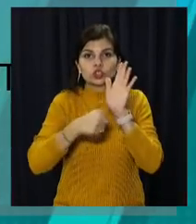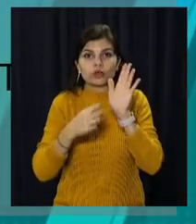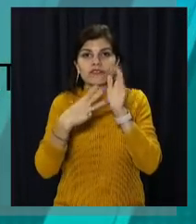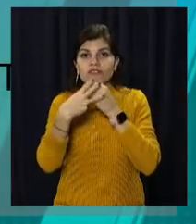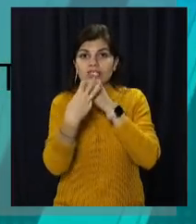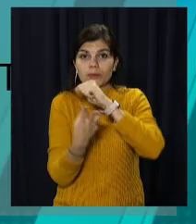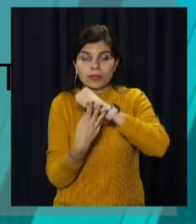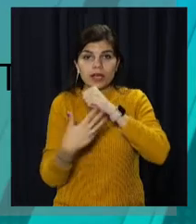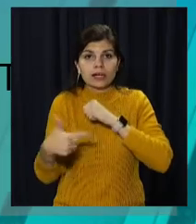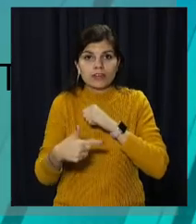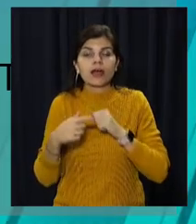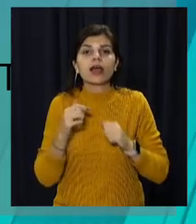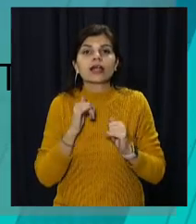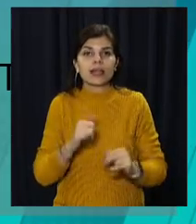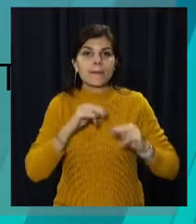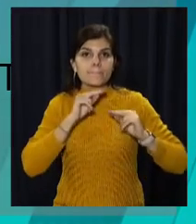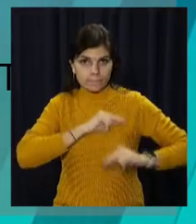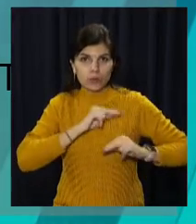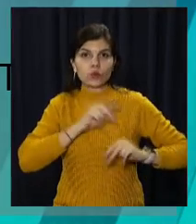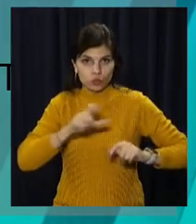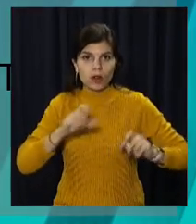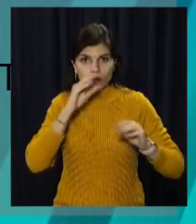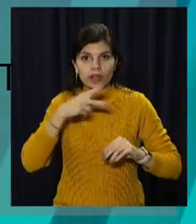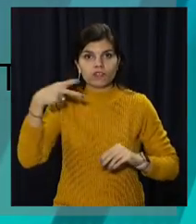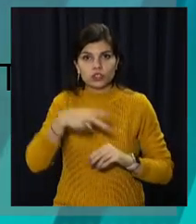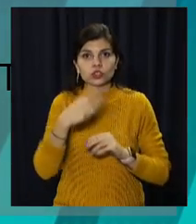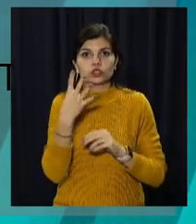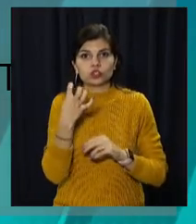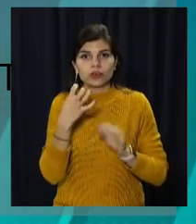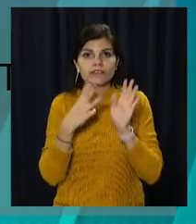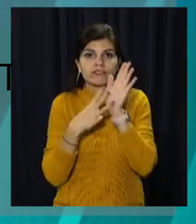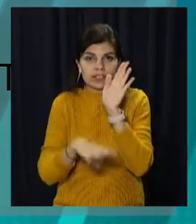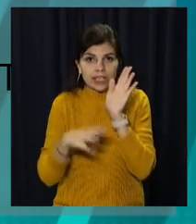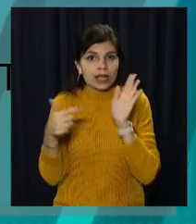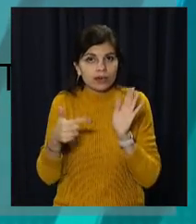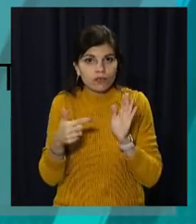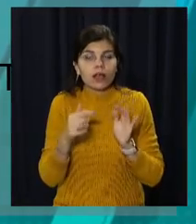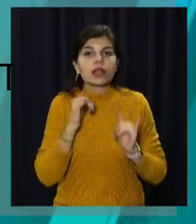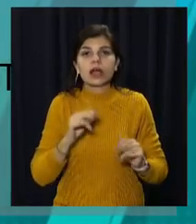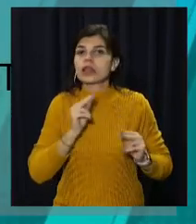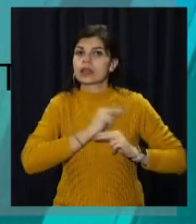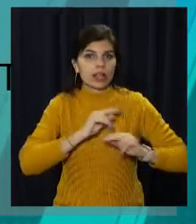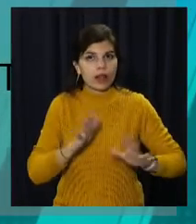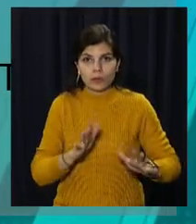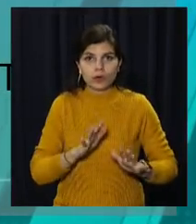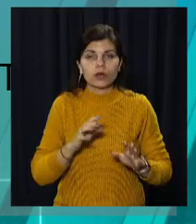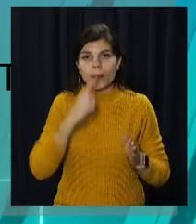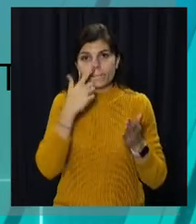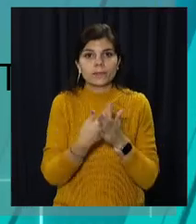– 2618 гривень. Для працездатних громадян – 2480 гривень,